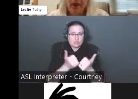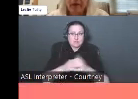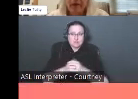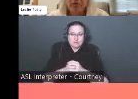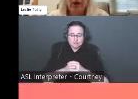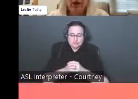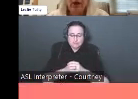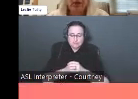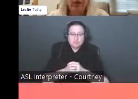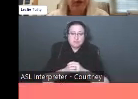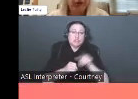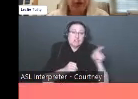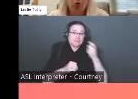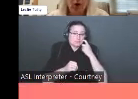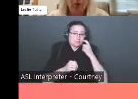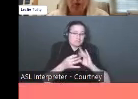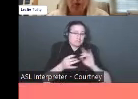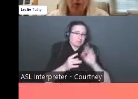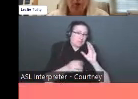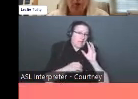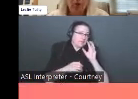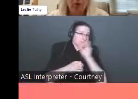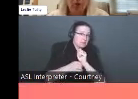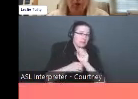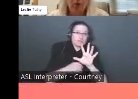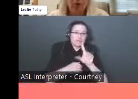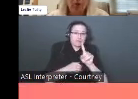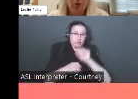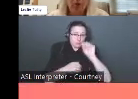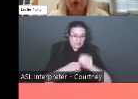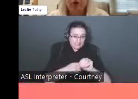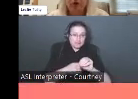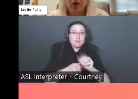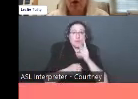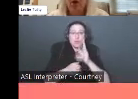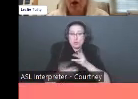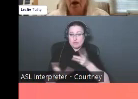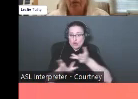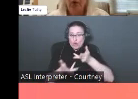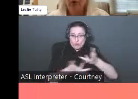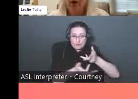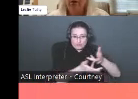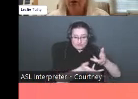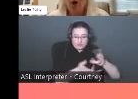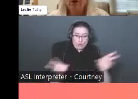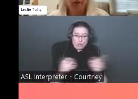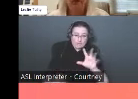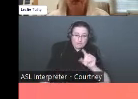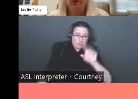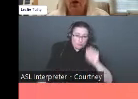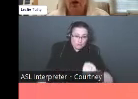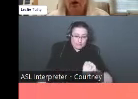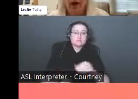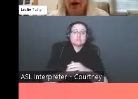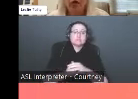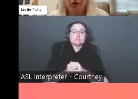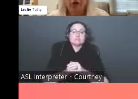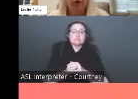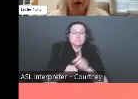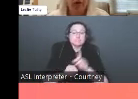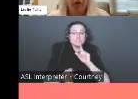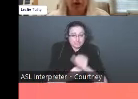agence générique de counseling. Elle estime que 51% des femmes avec qui elle